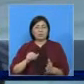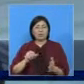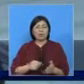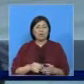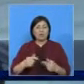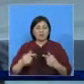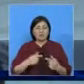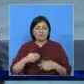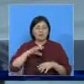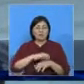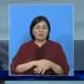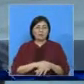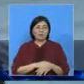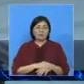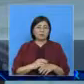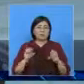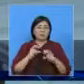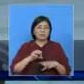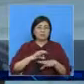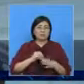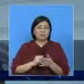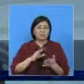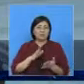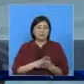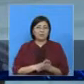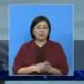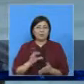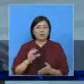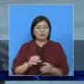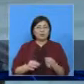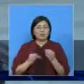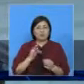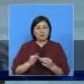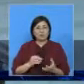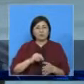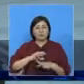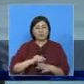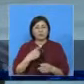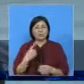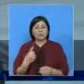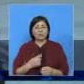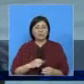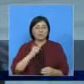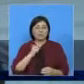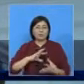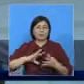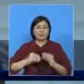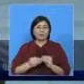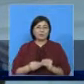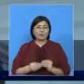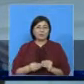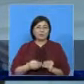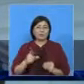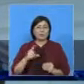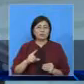мен қылмыстық іс тіркеліп, сот медициналық сараптамасы тағайындалды. Алғашқы сараптаманың қорытындысы бойынша зорлық